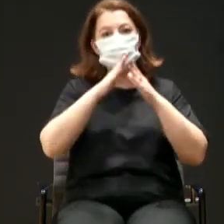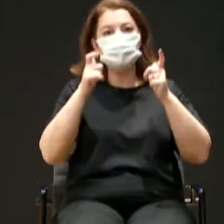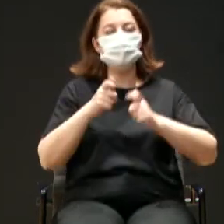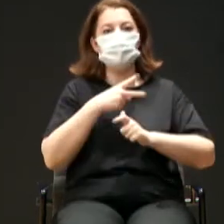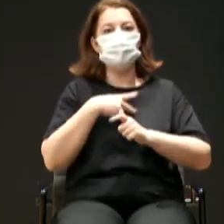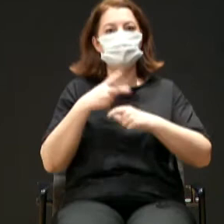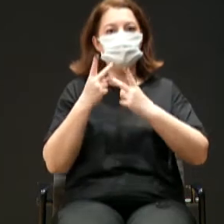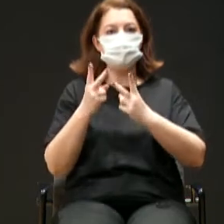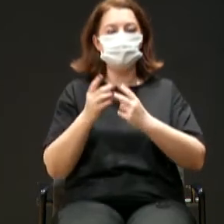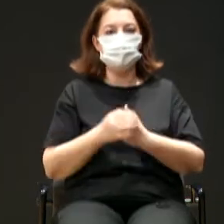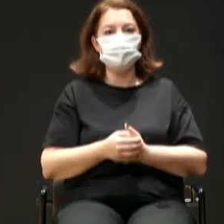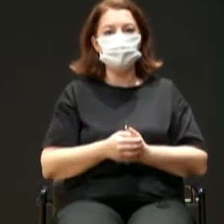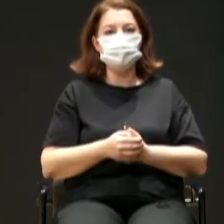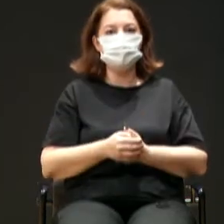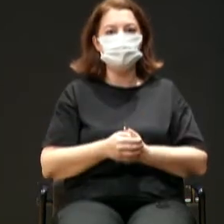Belediye'miz.